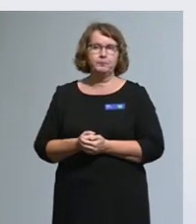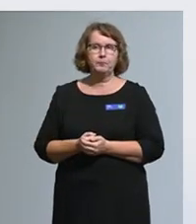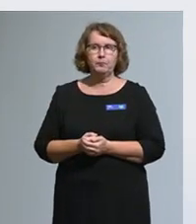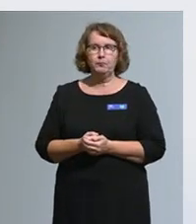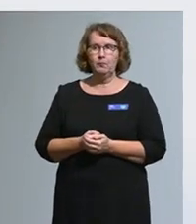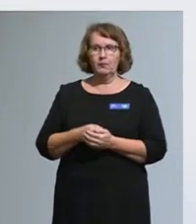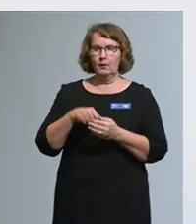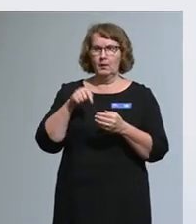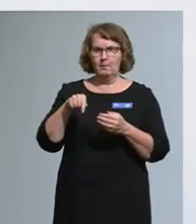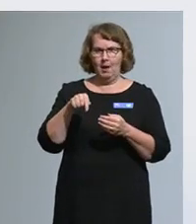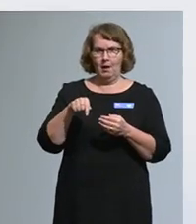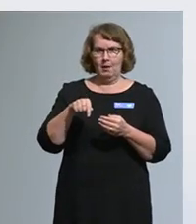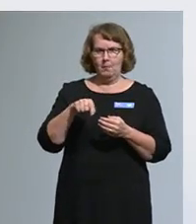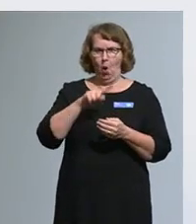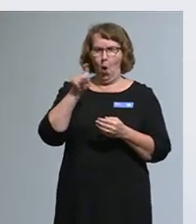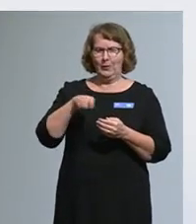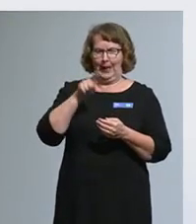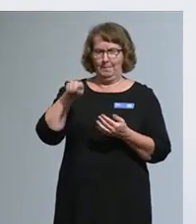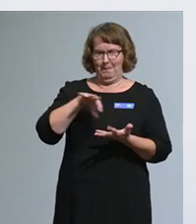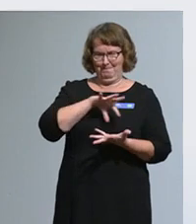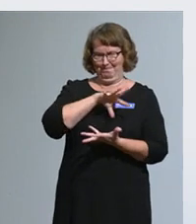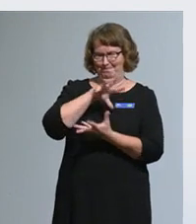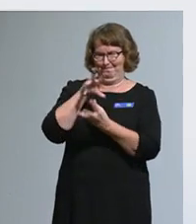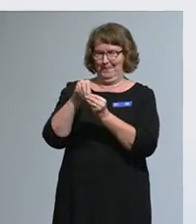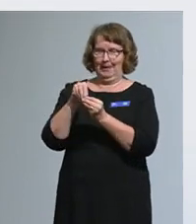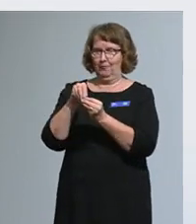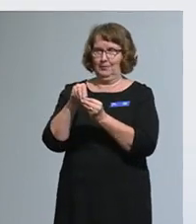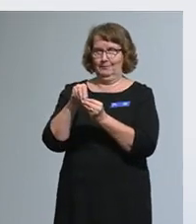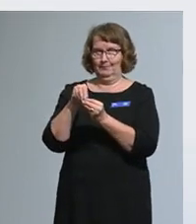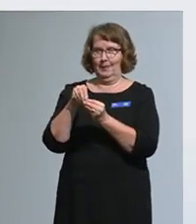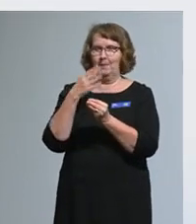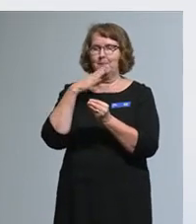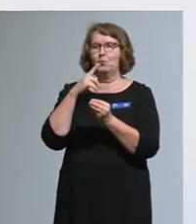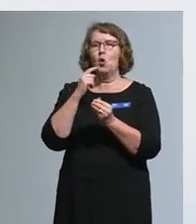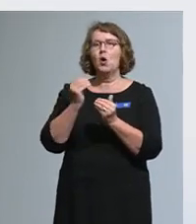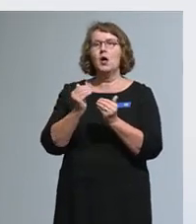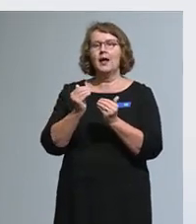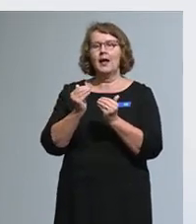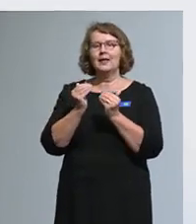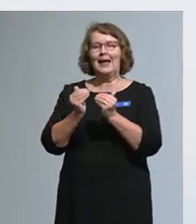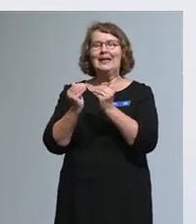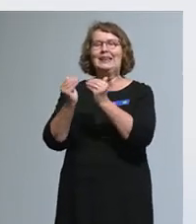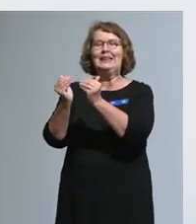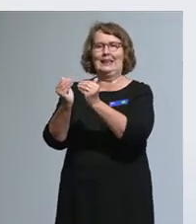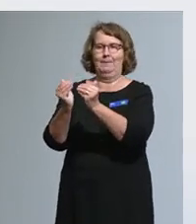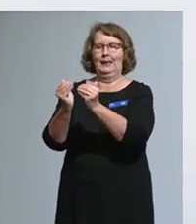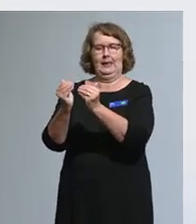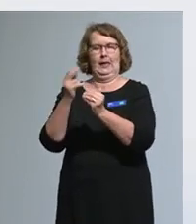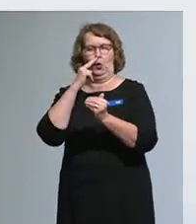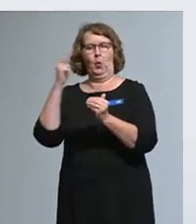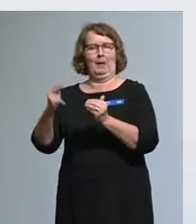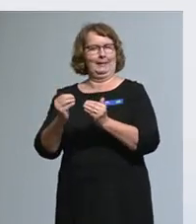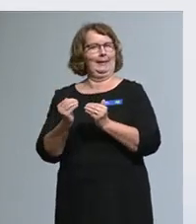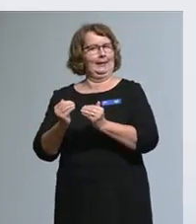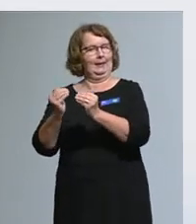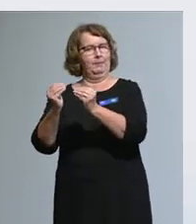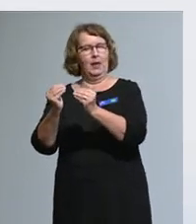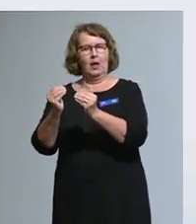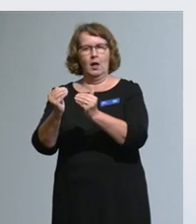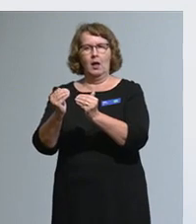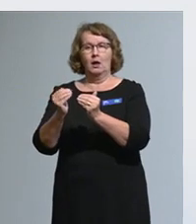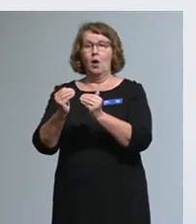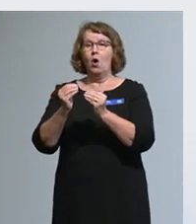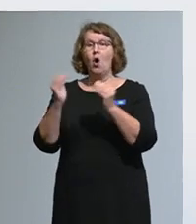ongelmavyyhtiä, tai ehkä ratkaisukeskeisemmin sanottuna kehittämisajatusta, tehdään tietysti organisaatioiden